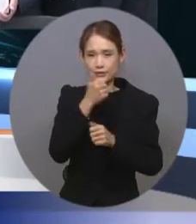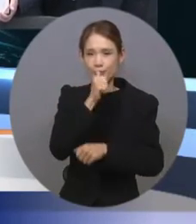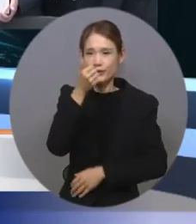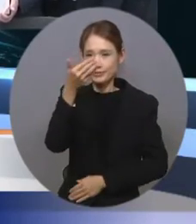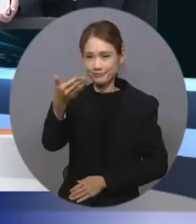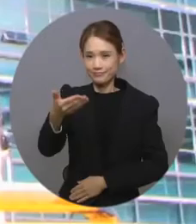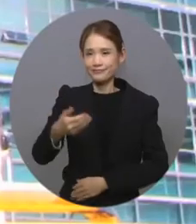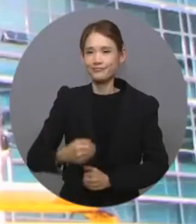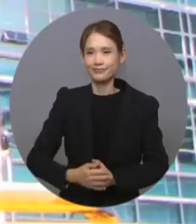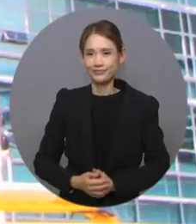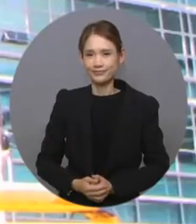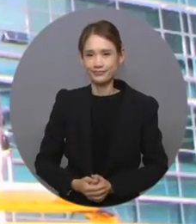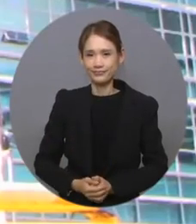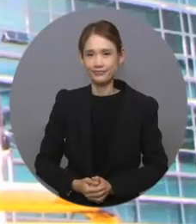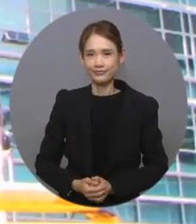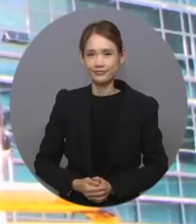보도합니다.